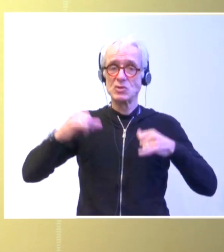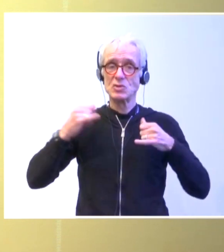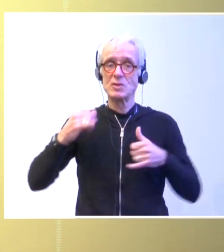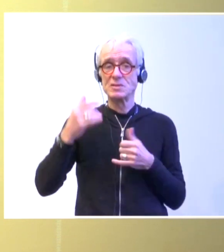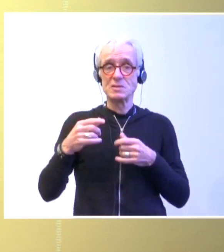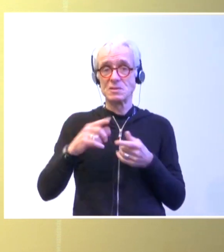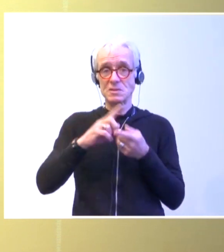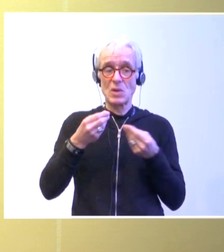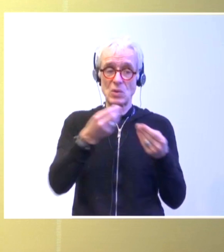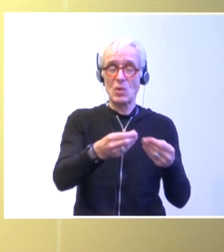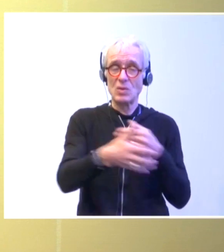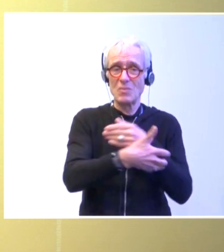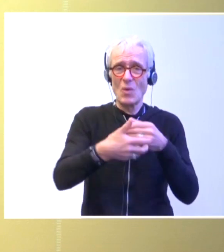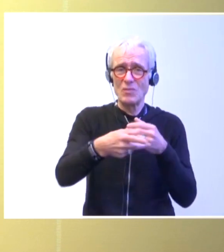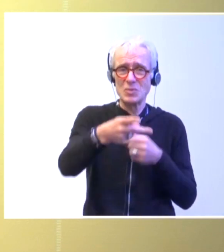plus en plus pauvre